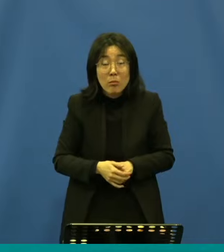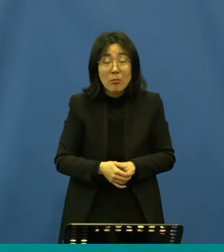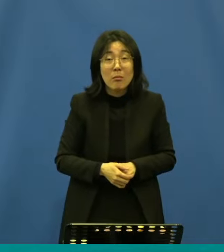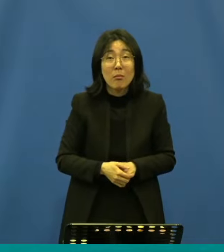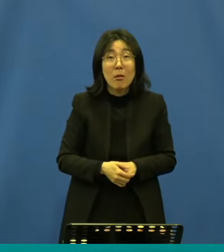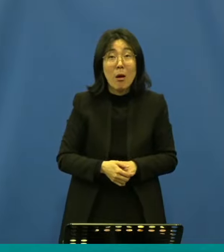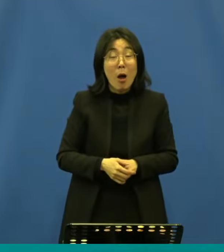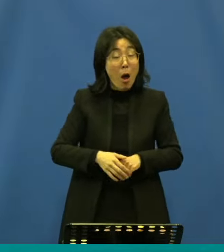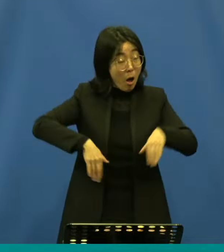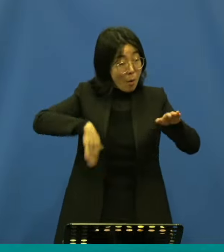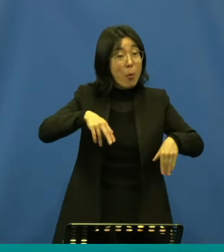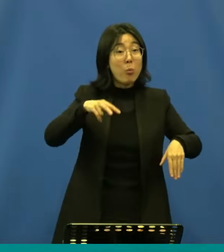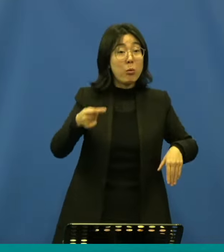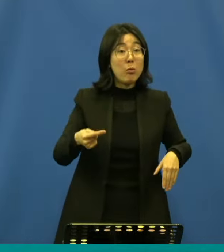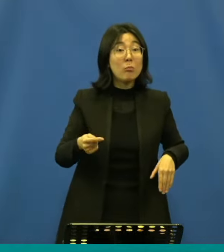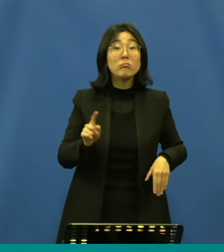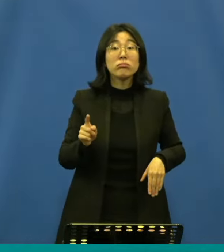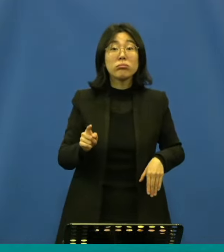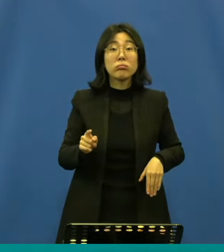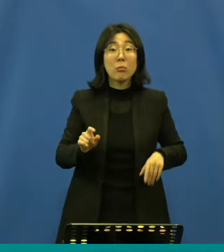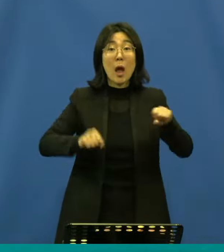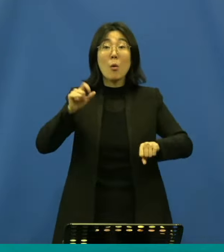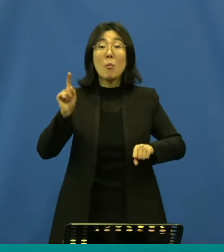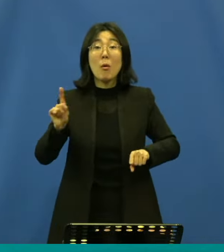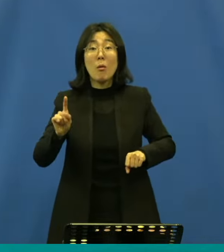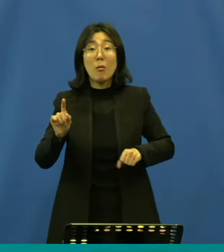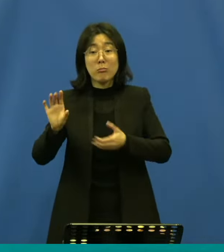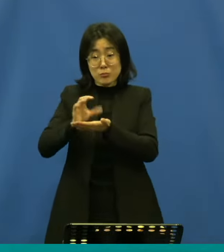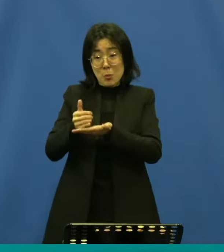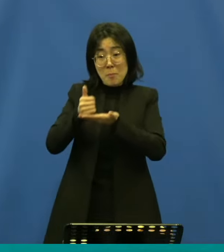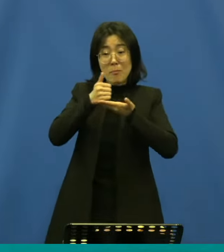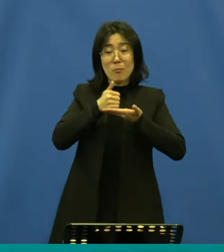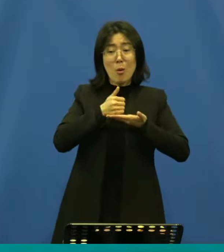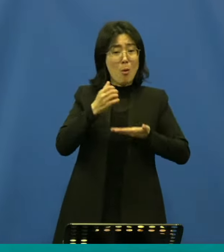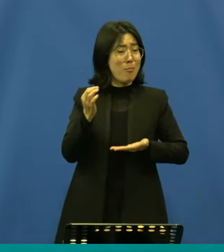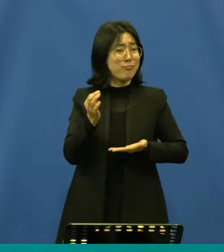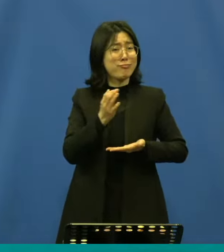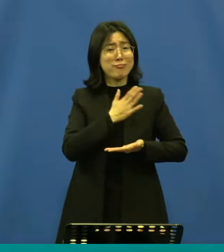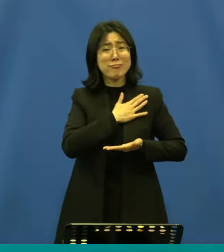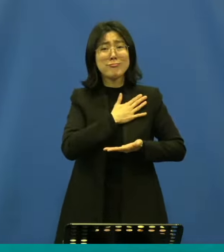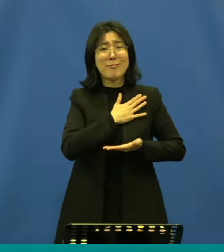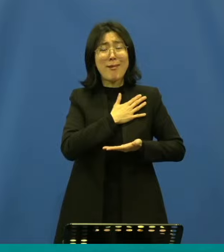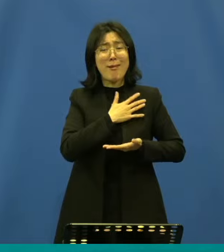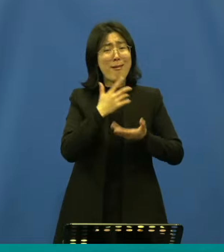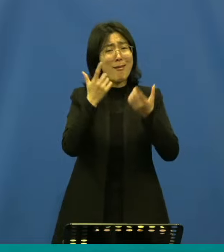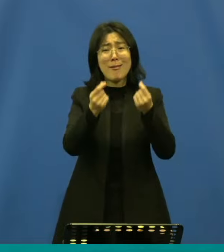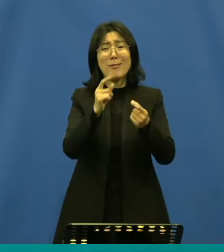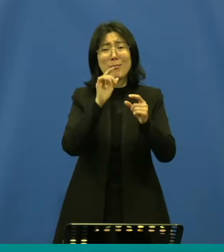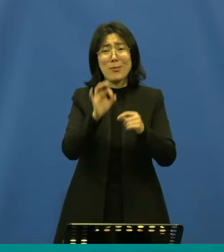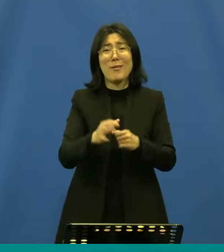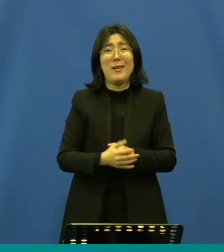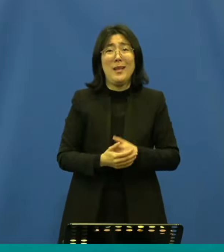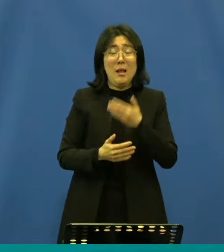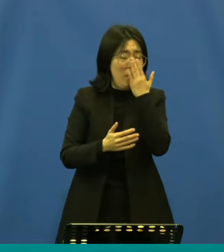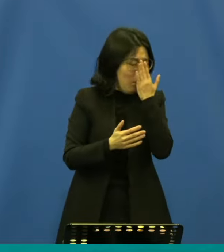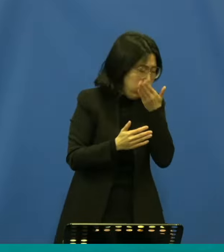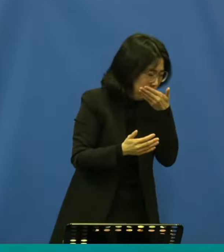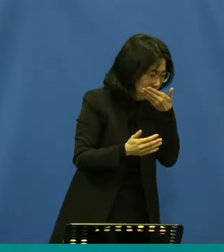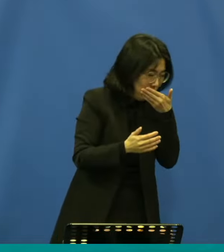아무것도 없어요. 그리스도 안에서 살아 그리스도 중심의 삶이 그리스도를 드러내는